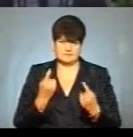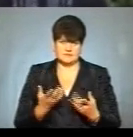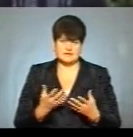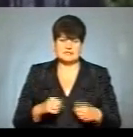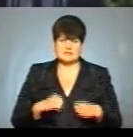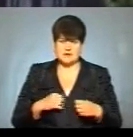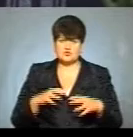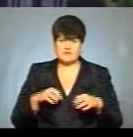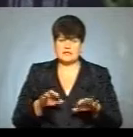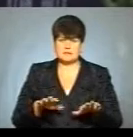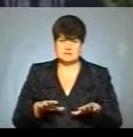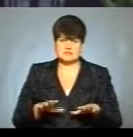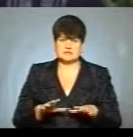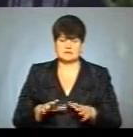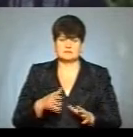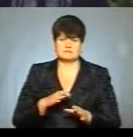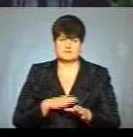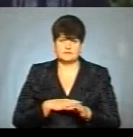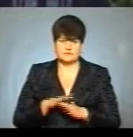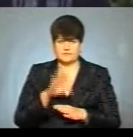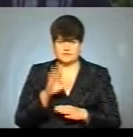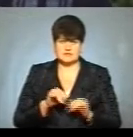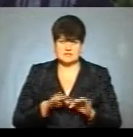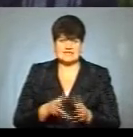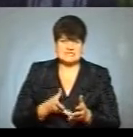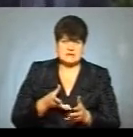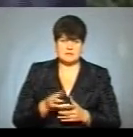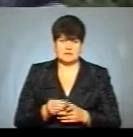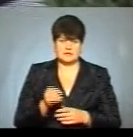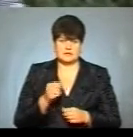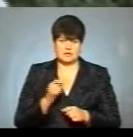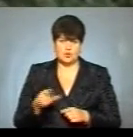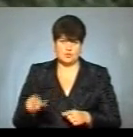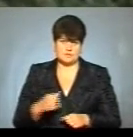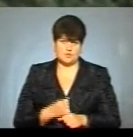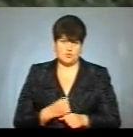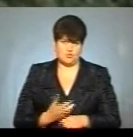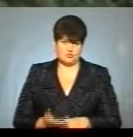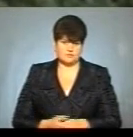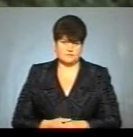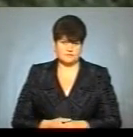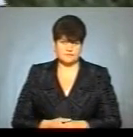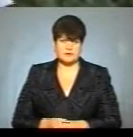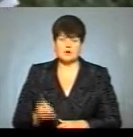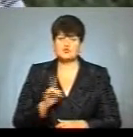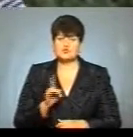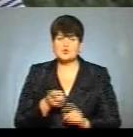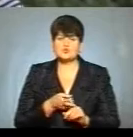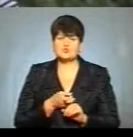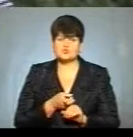на місцях все-таки вжити заходів і заплатити людям за їхню роботу. Що